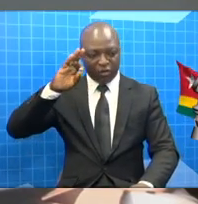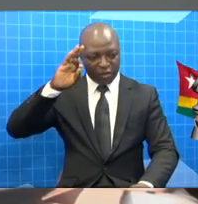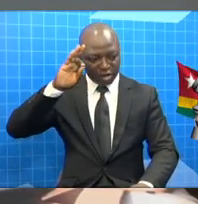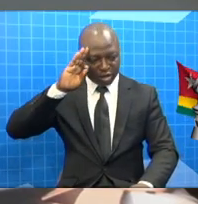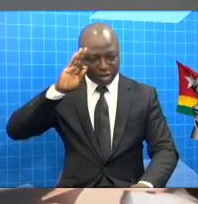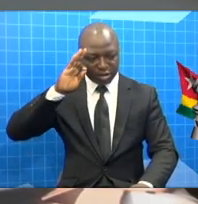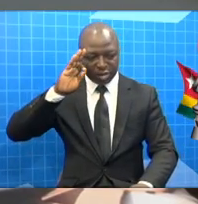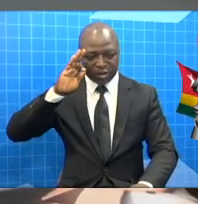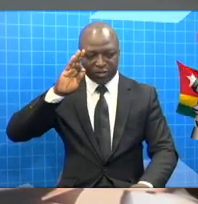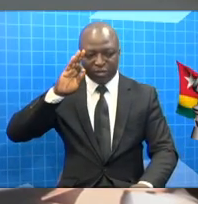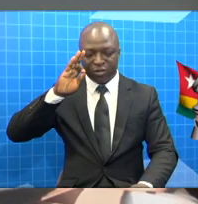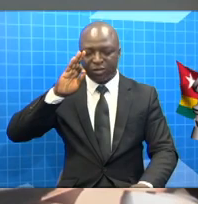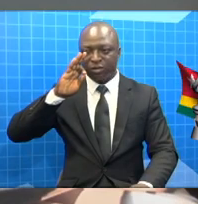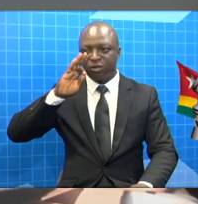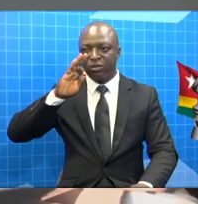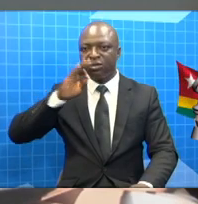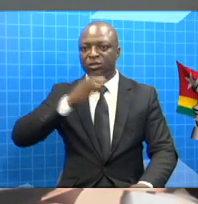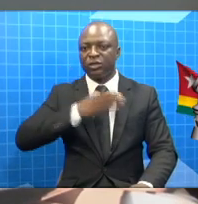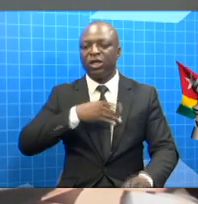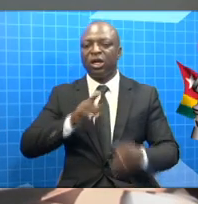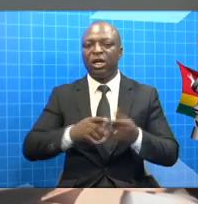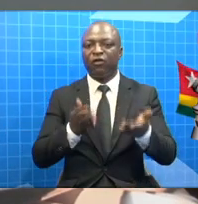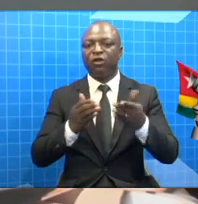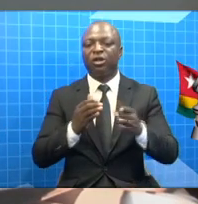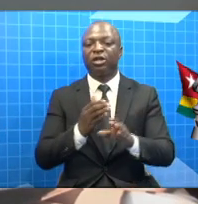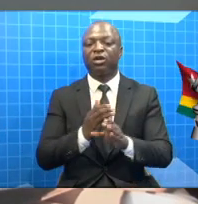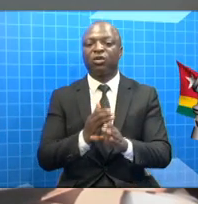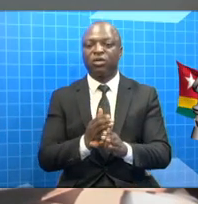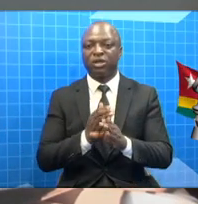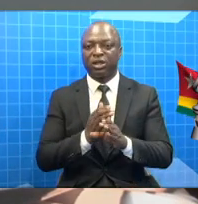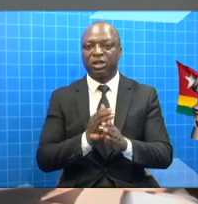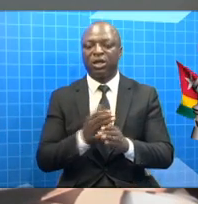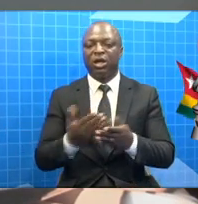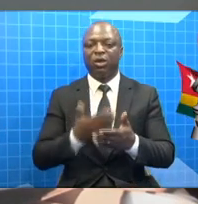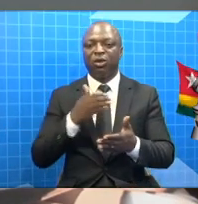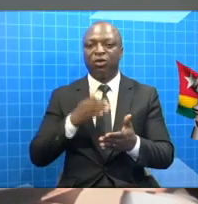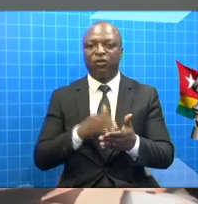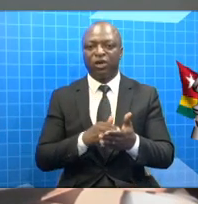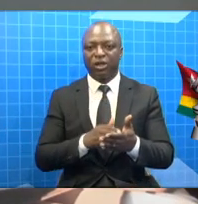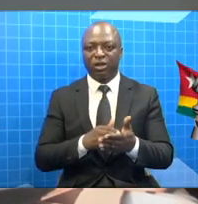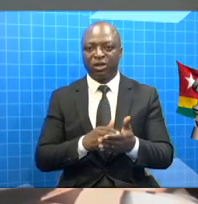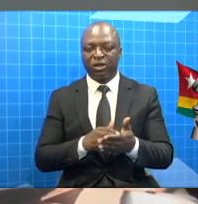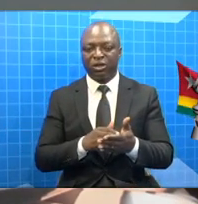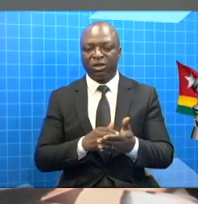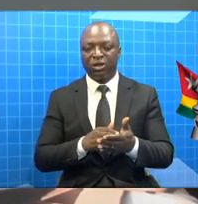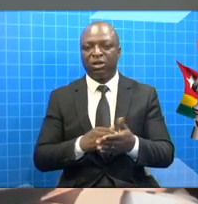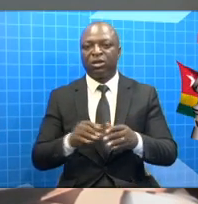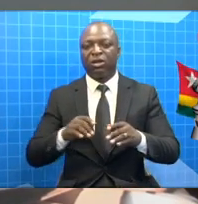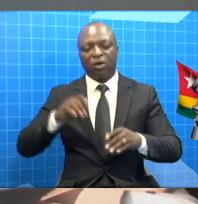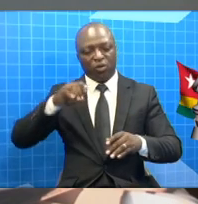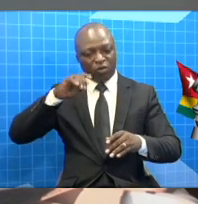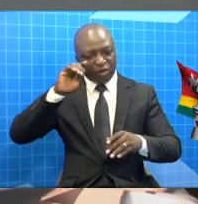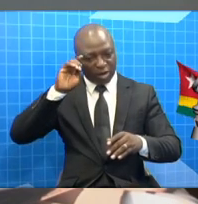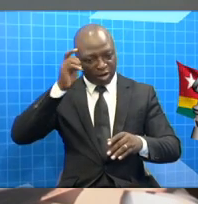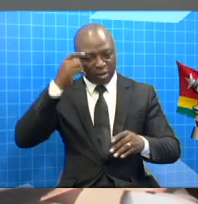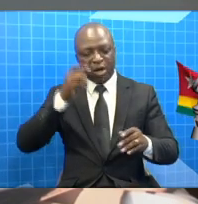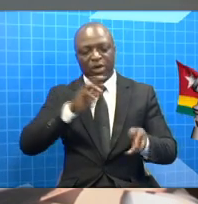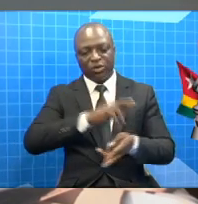Sozdania Simbé, et à la volonté constante et renouvelée des gouvernements